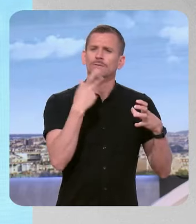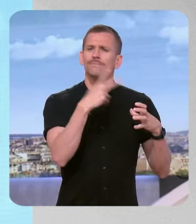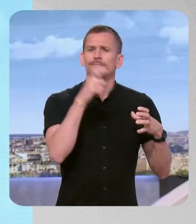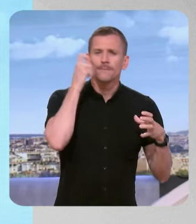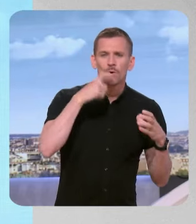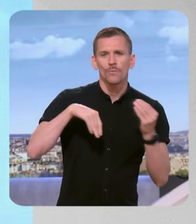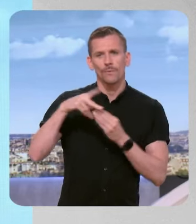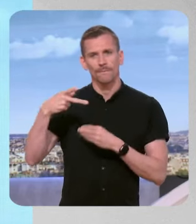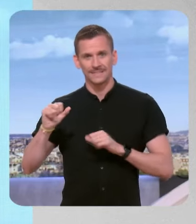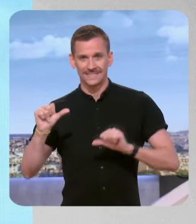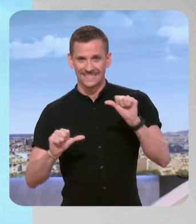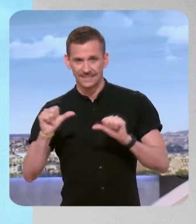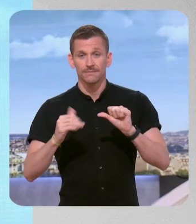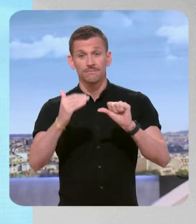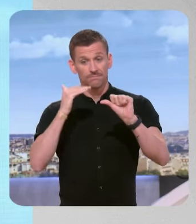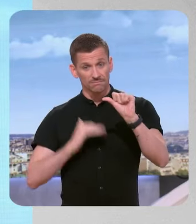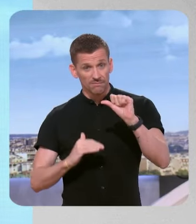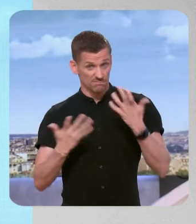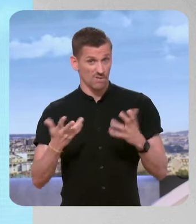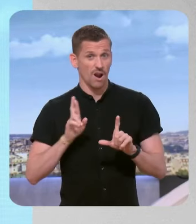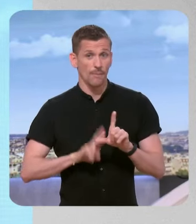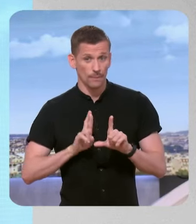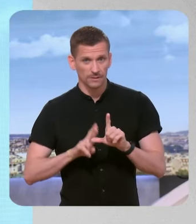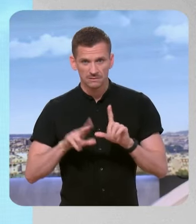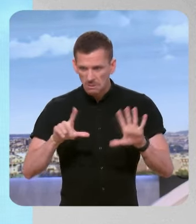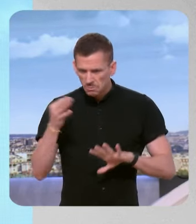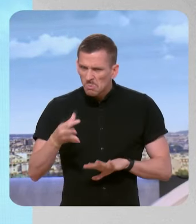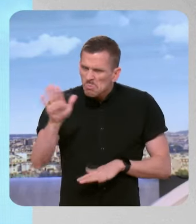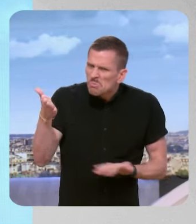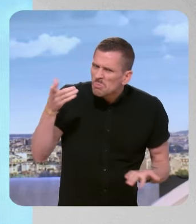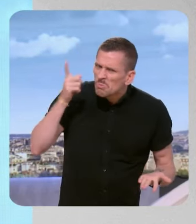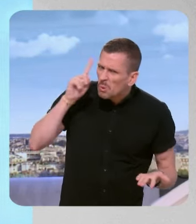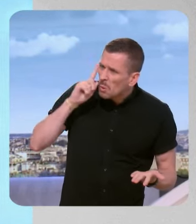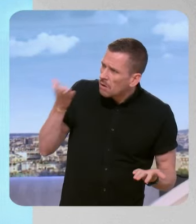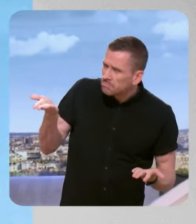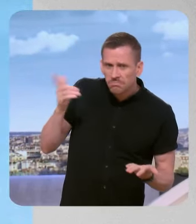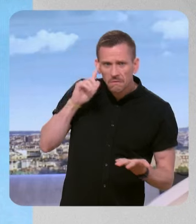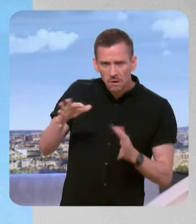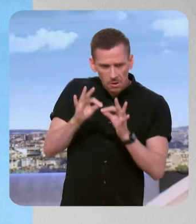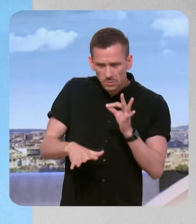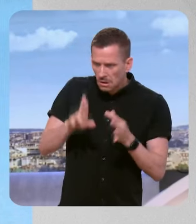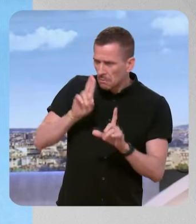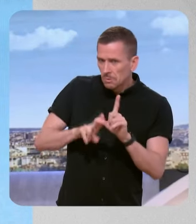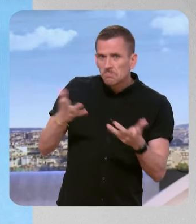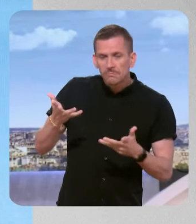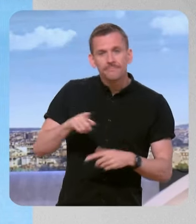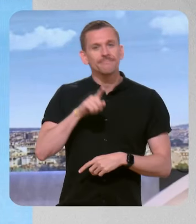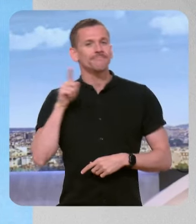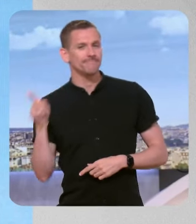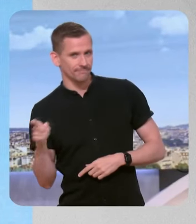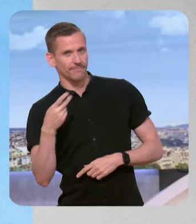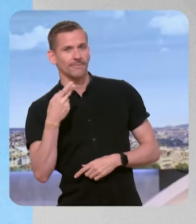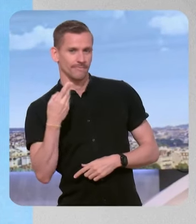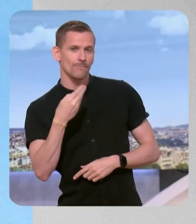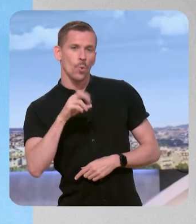plafonnent autour de 7 % comment vous expliquez pour l'instant ce score assez maigre il faut le dire à l'heure actuelle ben ce score voyez-vous c'est que le